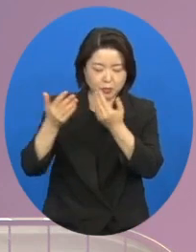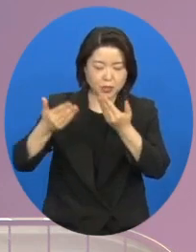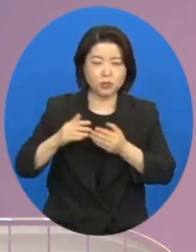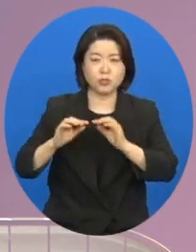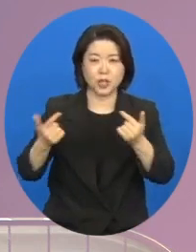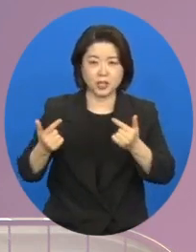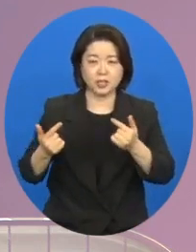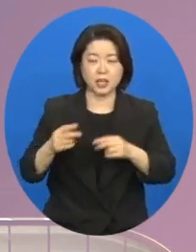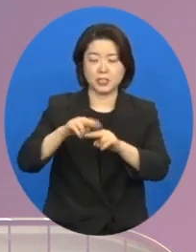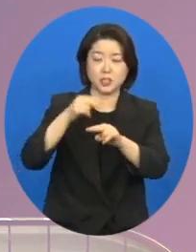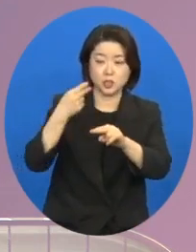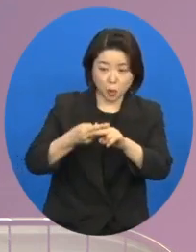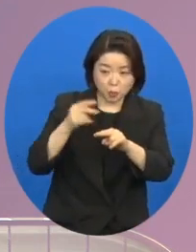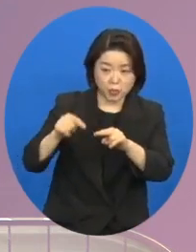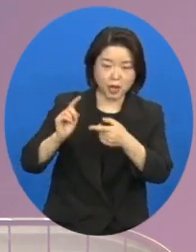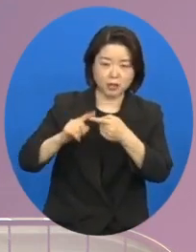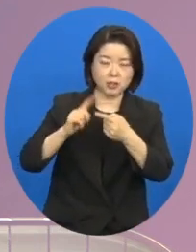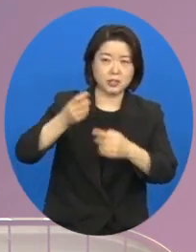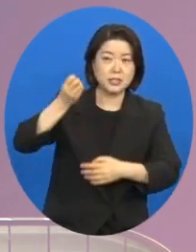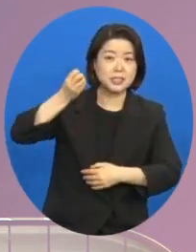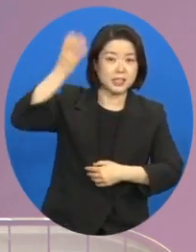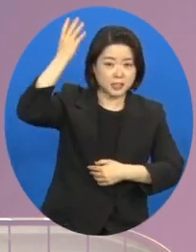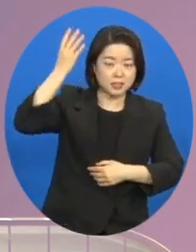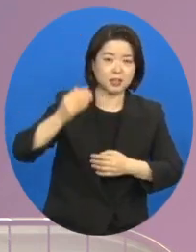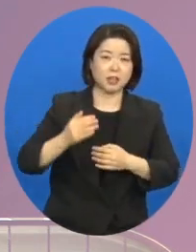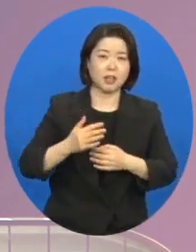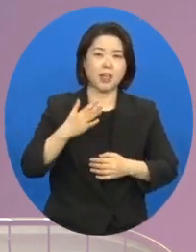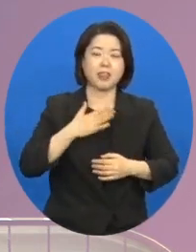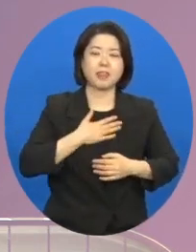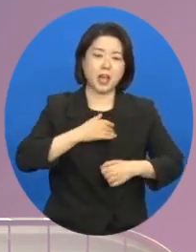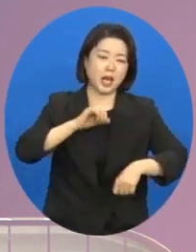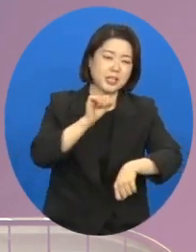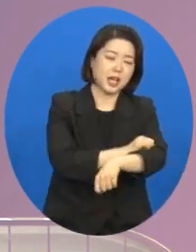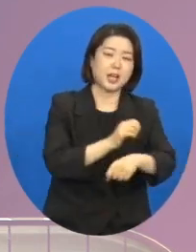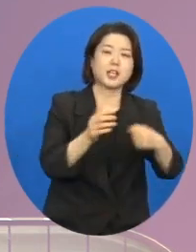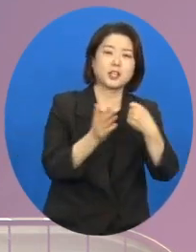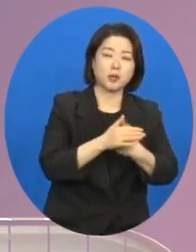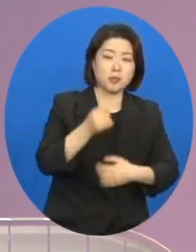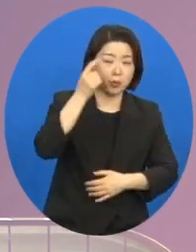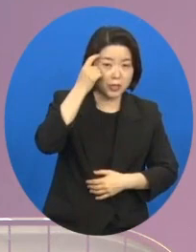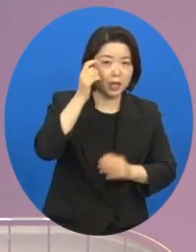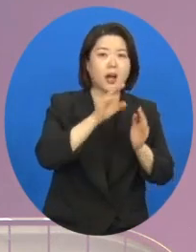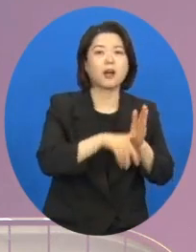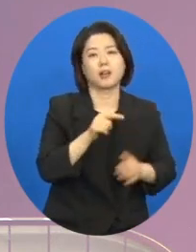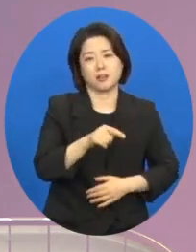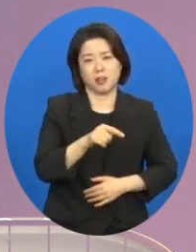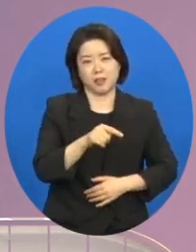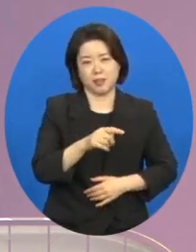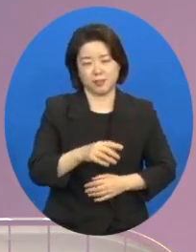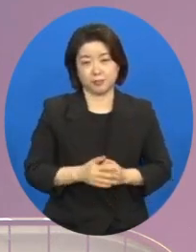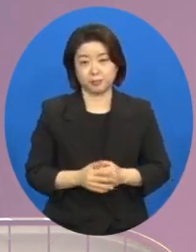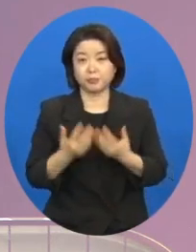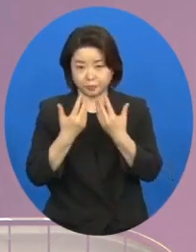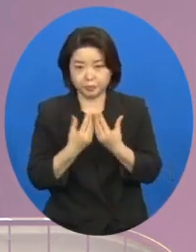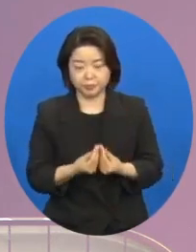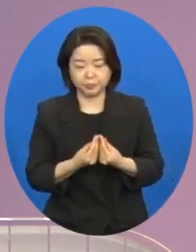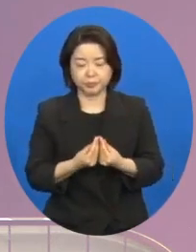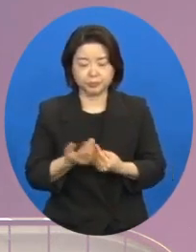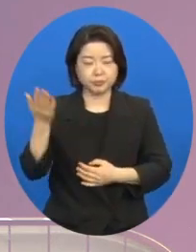그 선물임을 망각할 때 그런 일이 벌어져요. 예를 한번 들어볼게요. 삼손을 한번 생각해